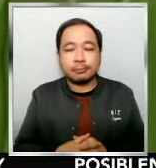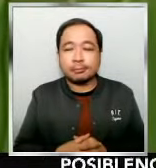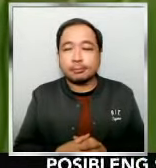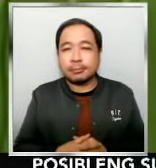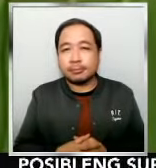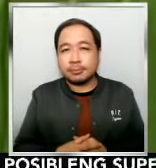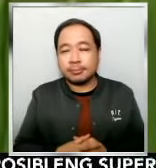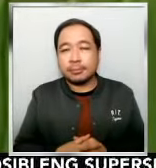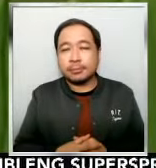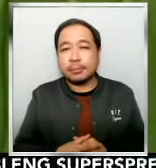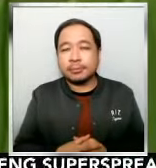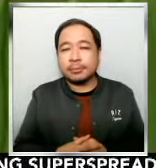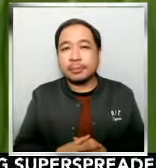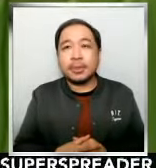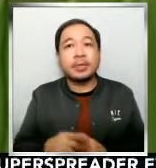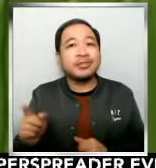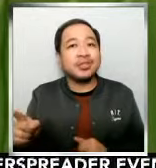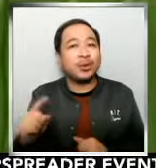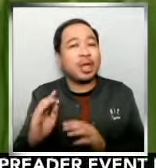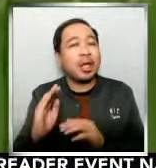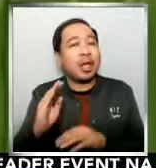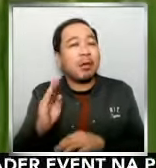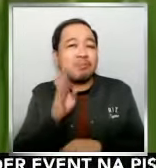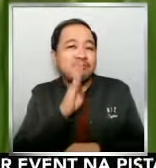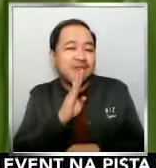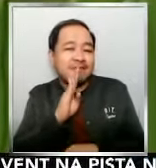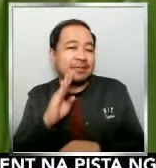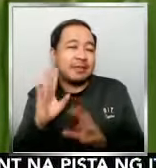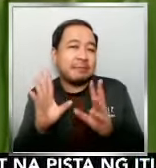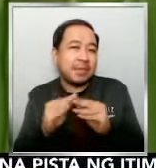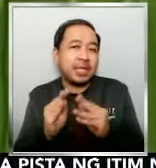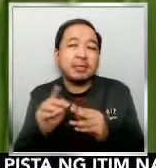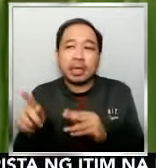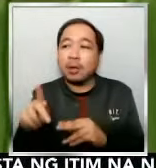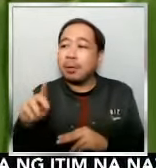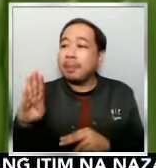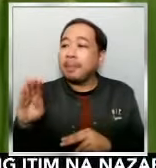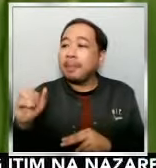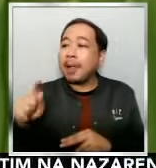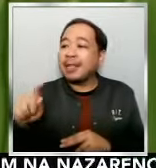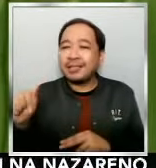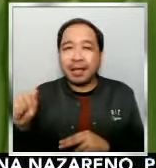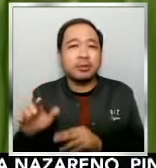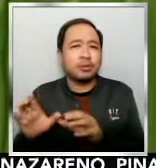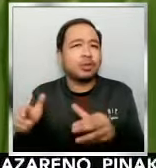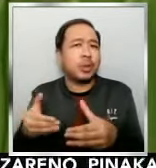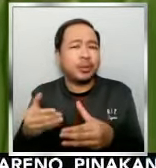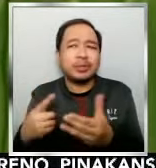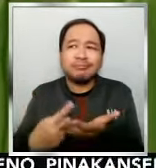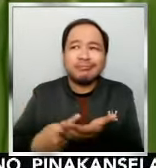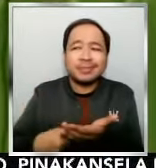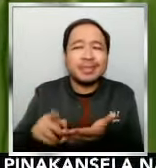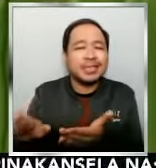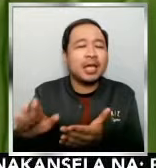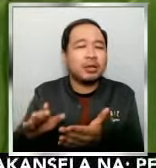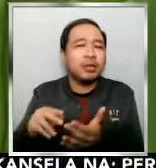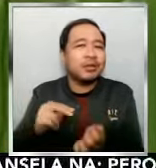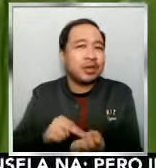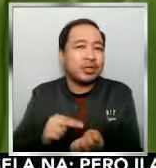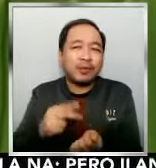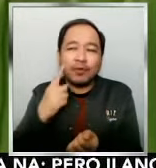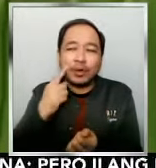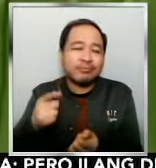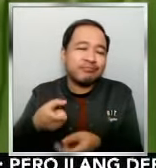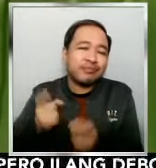Sa Pandesal Forum, nakiisa si Senatorial Aspirant Carl Balita sa panawagan ng mga grupo ng kapwa niya nurse para sa mas mabilis at tamang sweldo